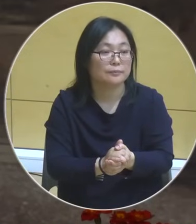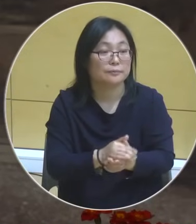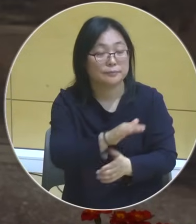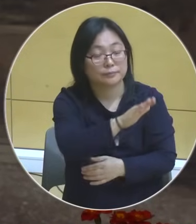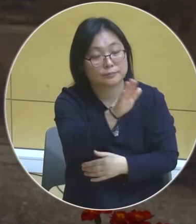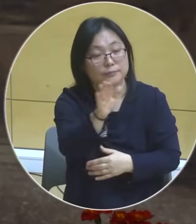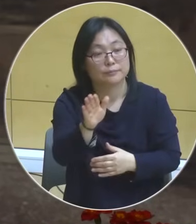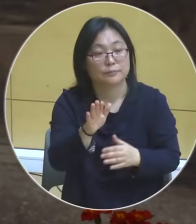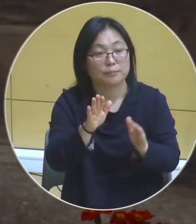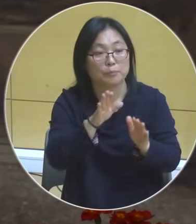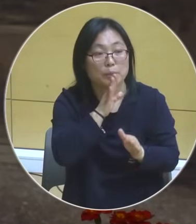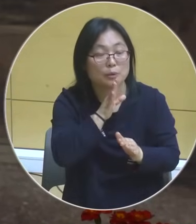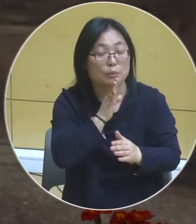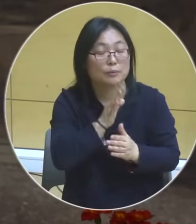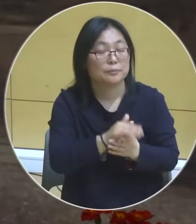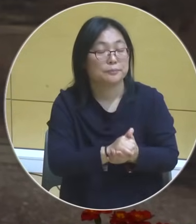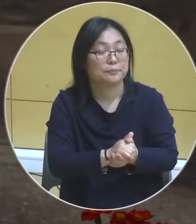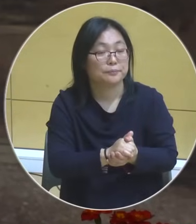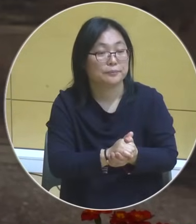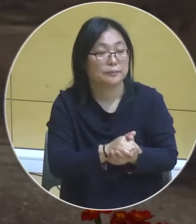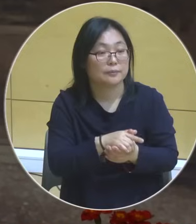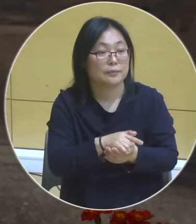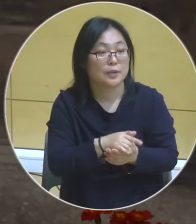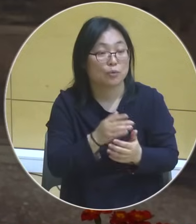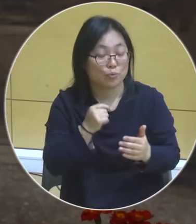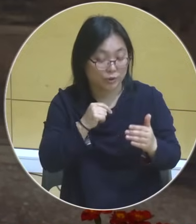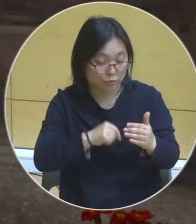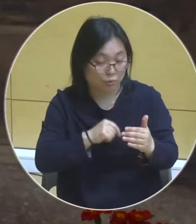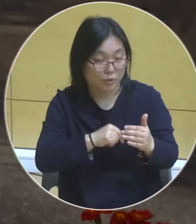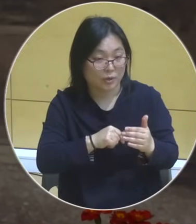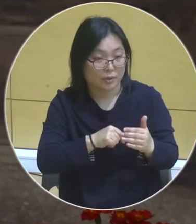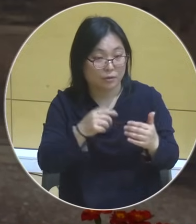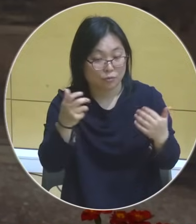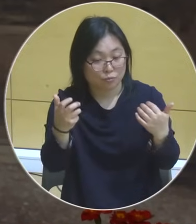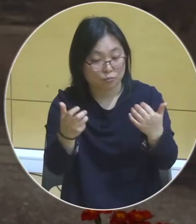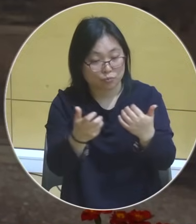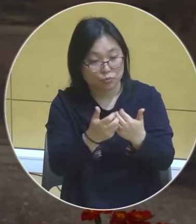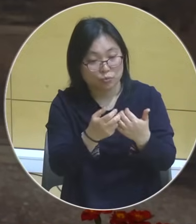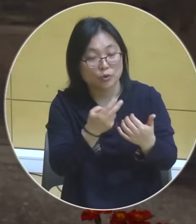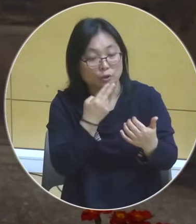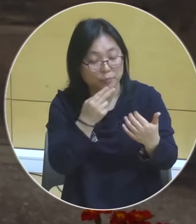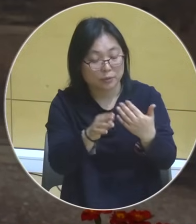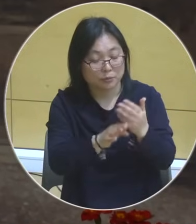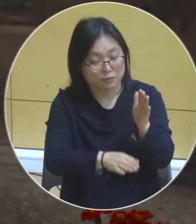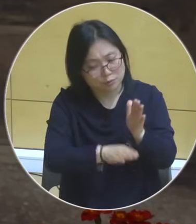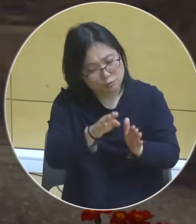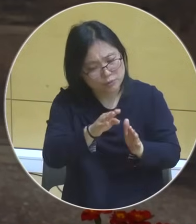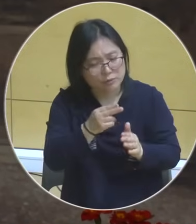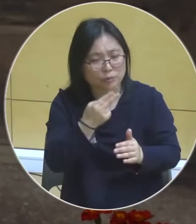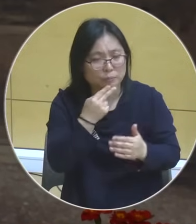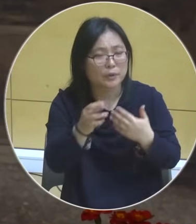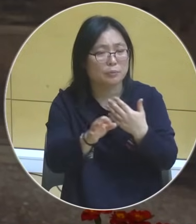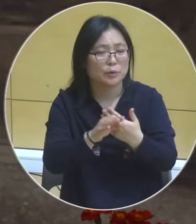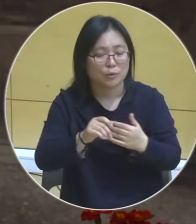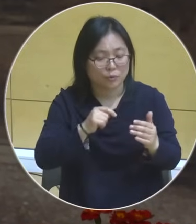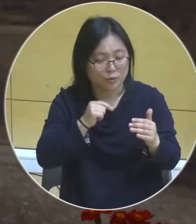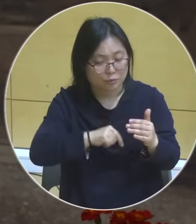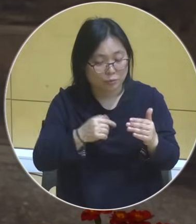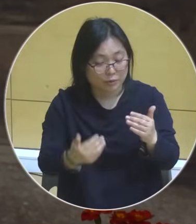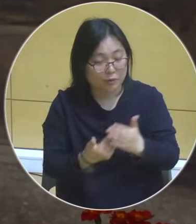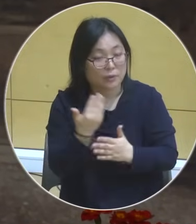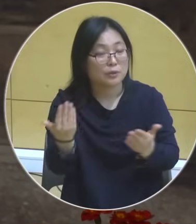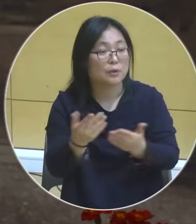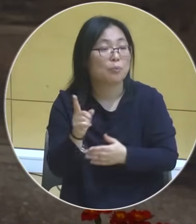사랑하는 여러분, 바로 이것이 우리 속에 충족되지 않을 때, 재충전되지 않을 때 우리 속에 일어나는 일이